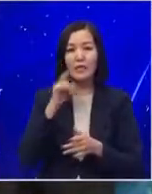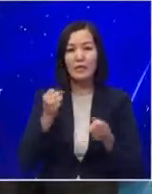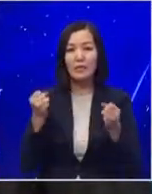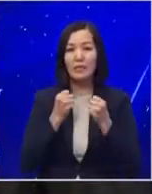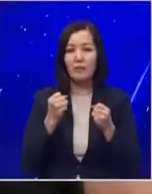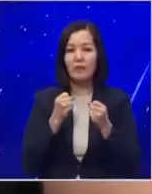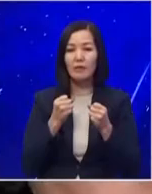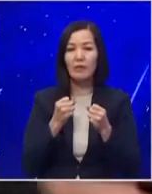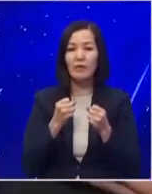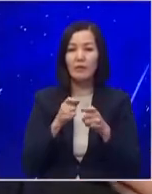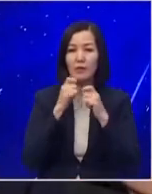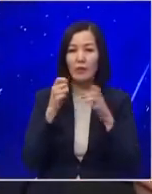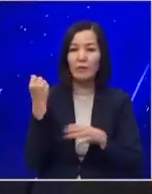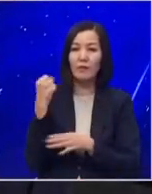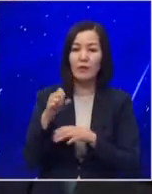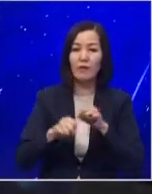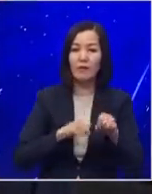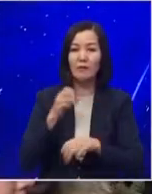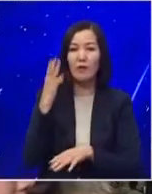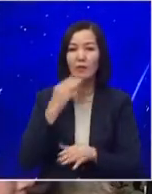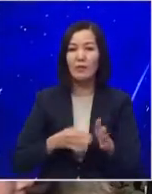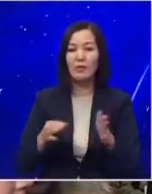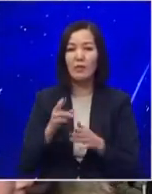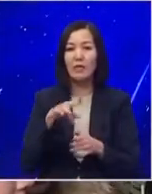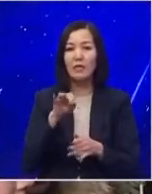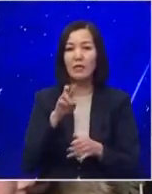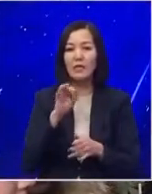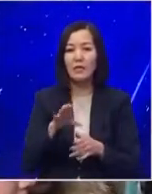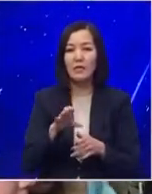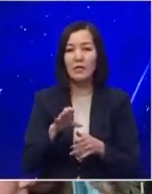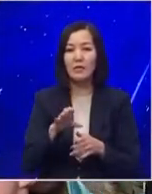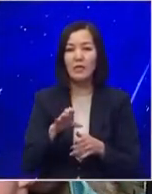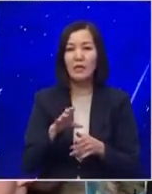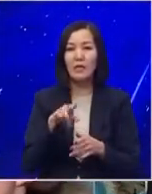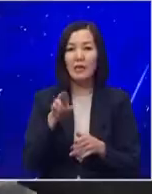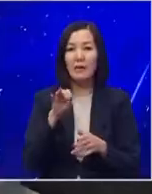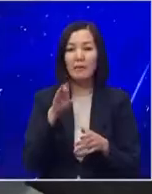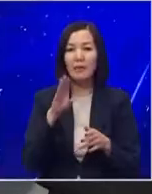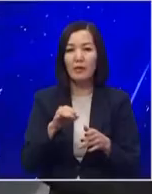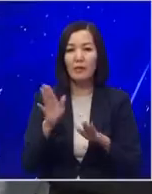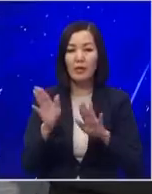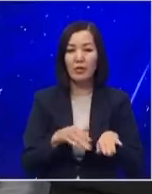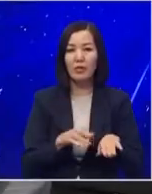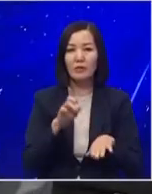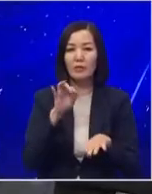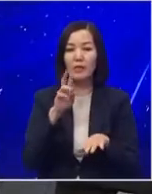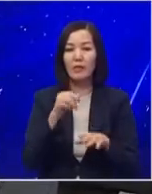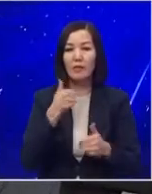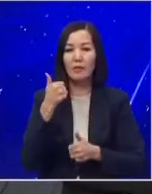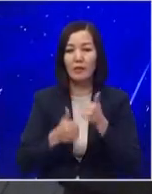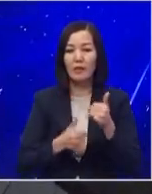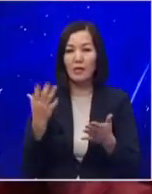среди призеров и велосипедисты из алматинской области дени сергиенко и для миртус un cal и а также на прошедшей в берлине чемпионате мира